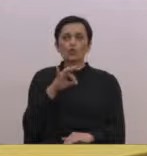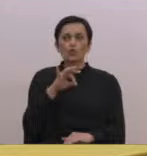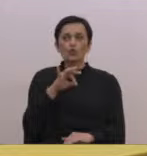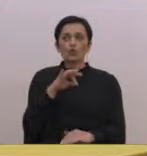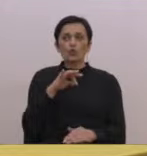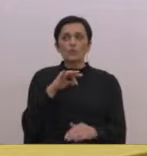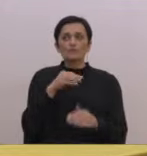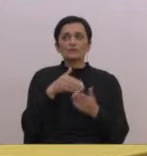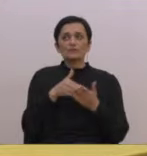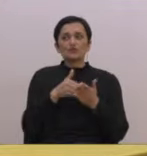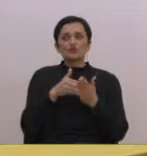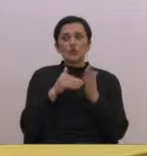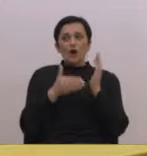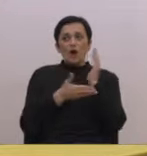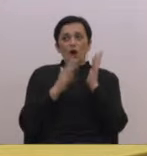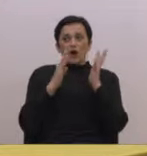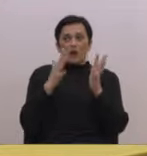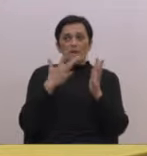შუახევის მუნიციპალიტეტში